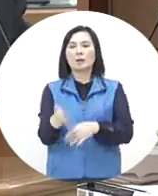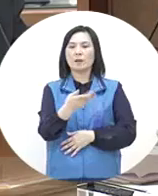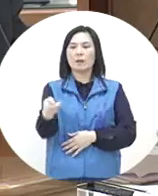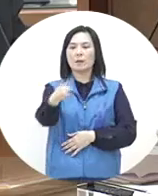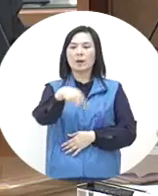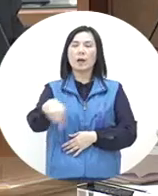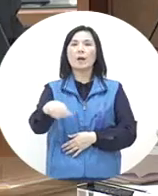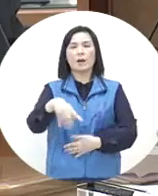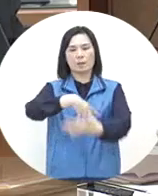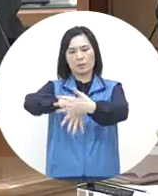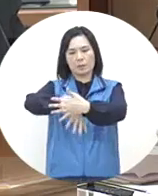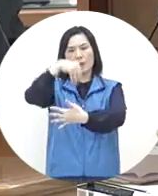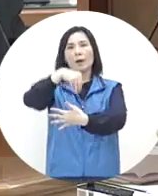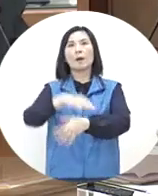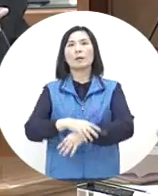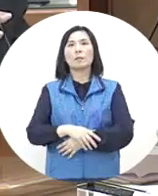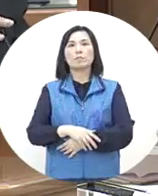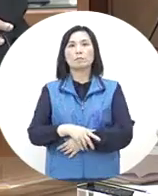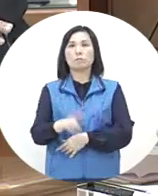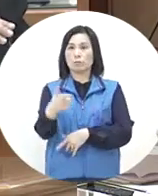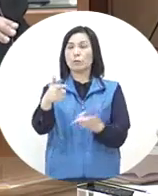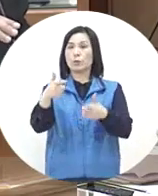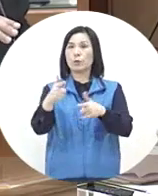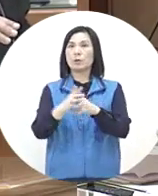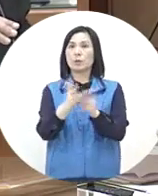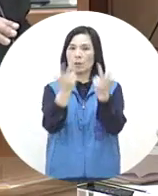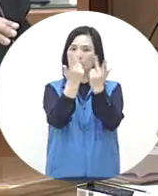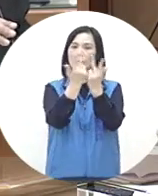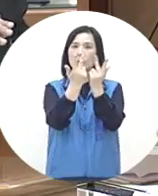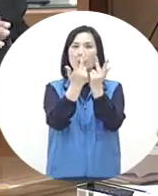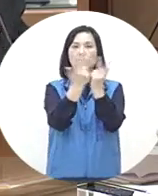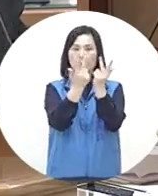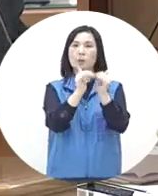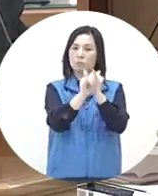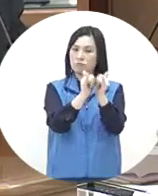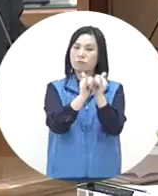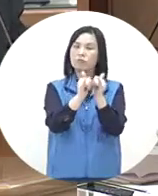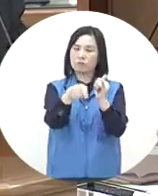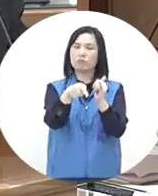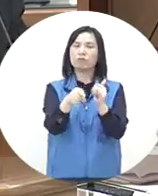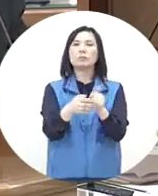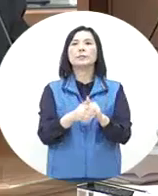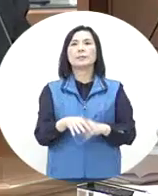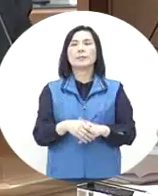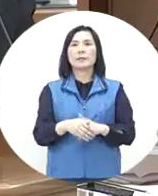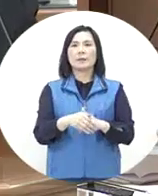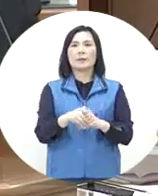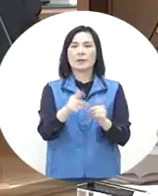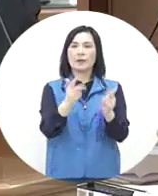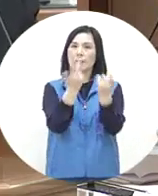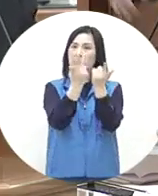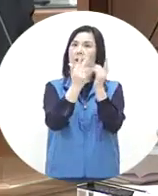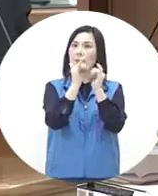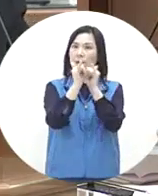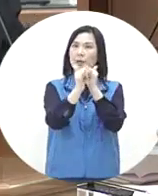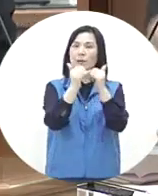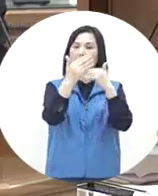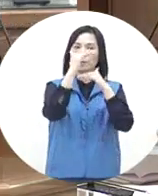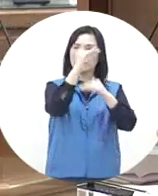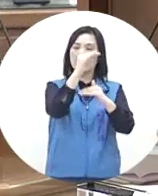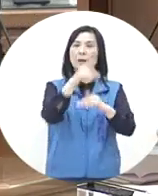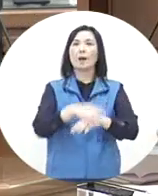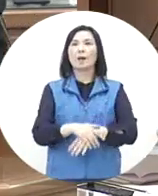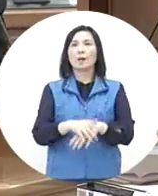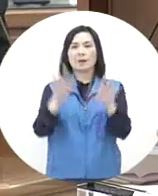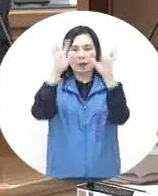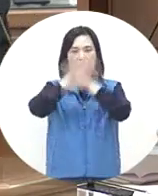了嘛。 但是我限定新北市民哦。 你有设定新北市民了？ 对，我限定新北市民。 我知道你有设定新北市民，但是我现在说的是夜市券